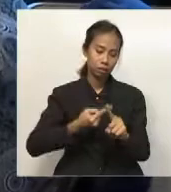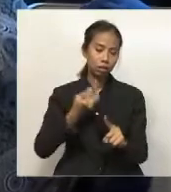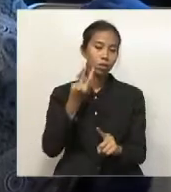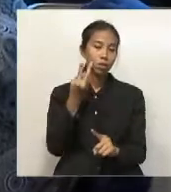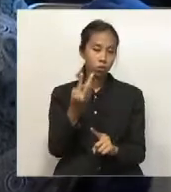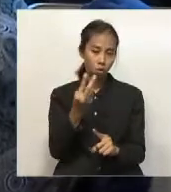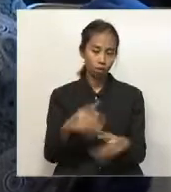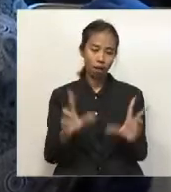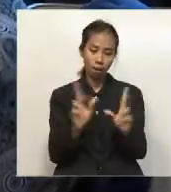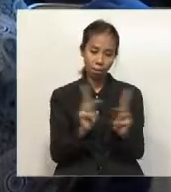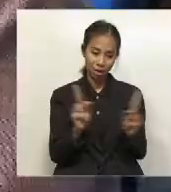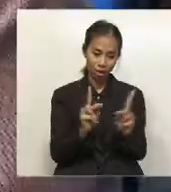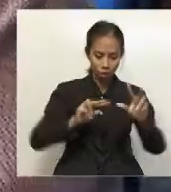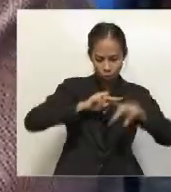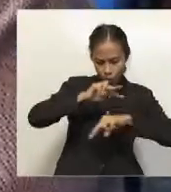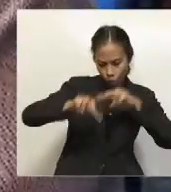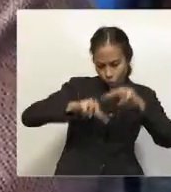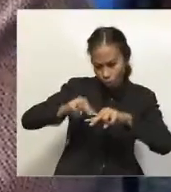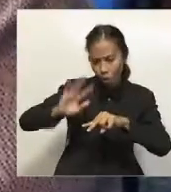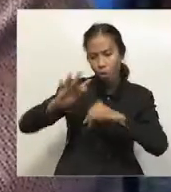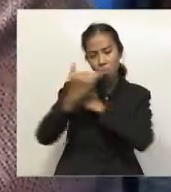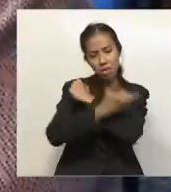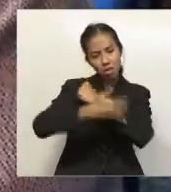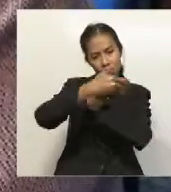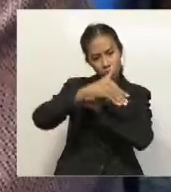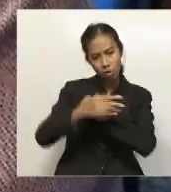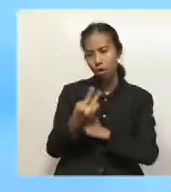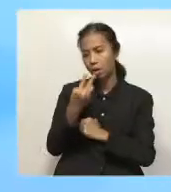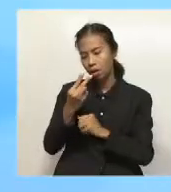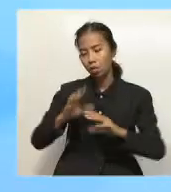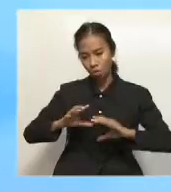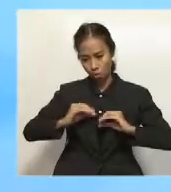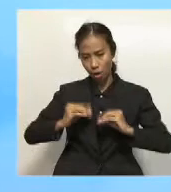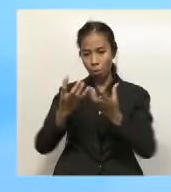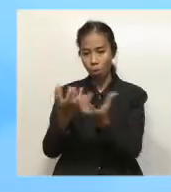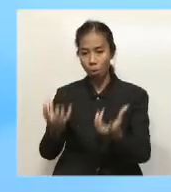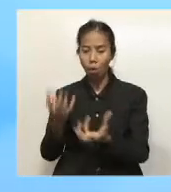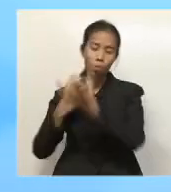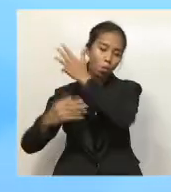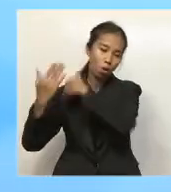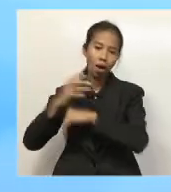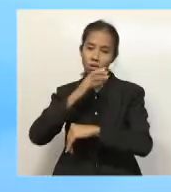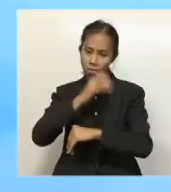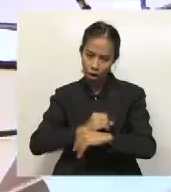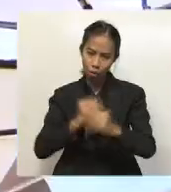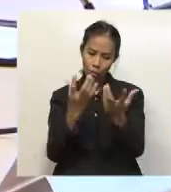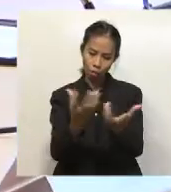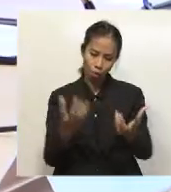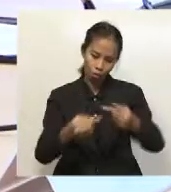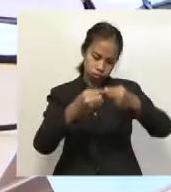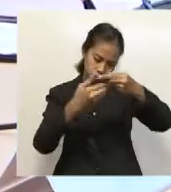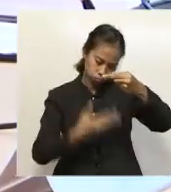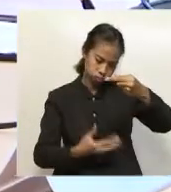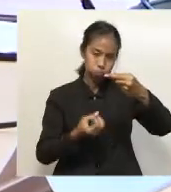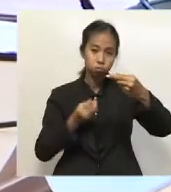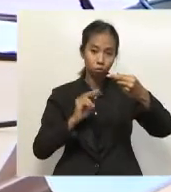ค่ะคณะกรรมการติดตามโบราณวัตถุในต่างประเทศได้เห็นชอบรับคืนโบราณวัตถุทั้ง12รายการจากช